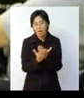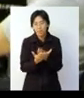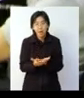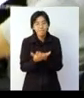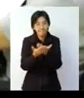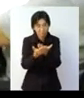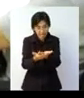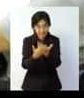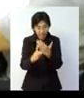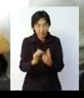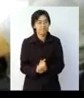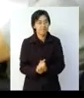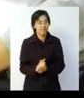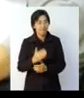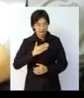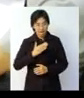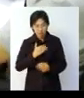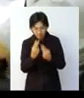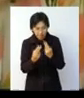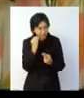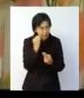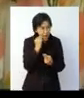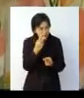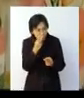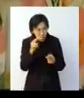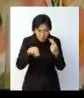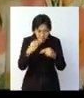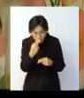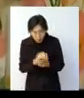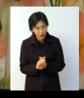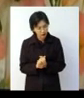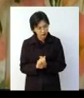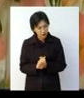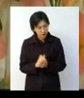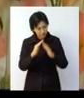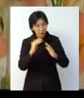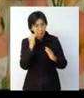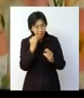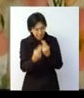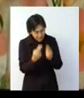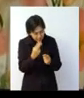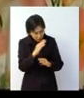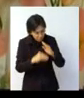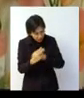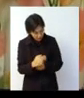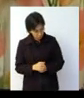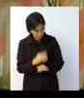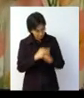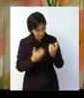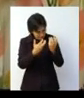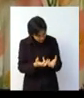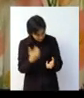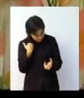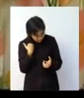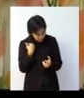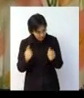คะก็มายื่นคำร้องแล้วเราก็จะออกไปเยี่ยมบ้านเพื่อตรวจสอบข้อเท็จจริงว่าเขามีความจำเป็นหรือมีความ